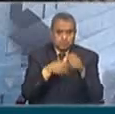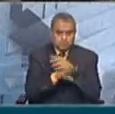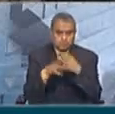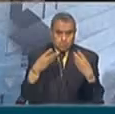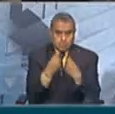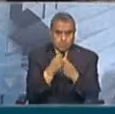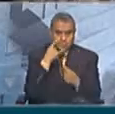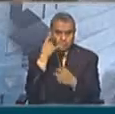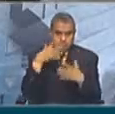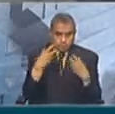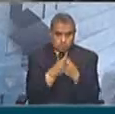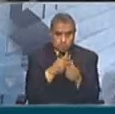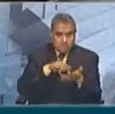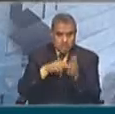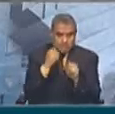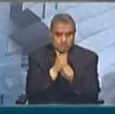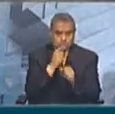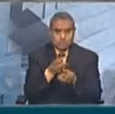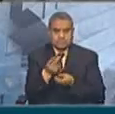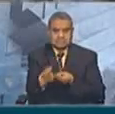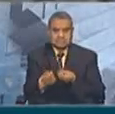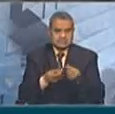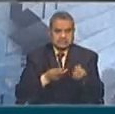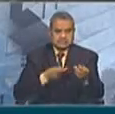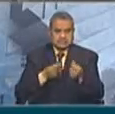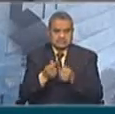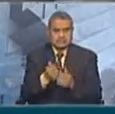مع شارلي إبدو.